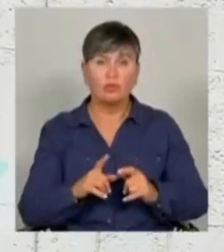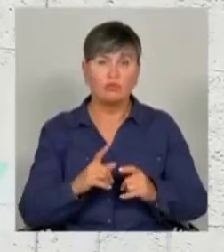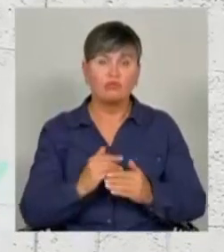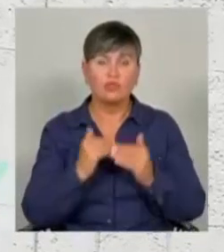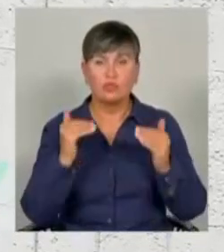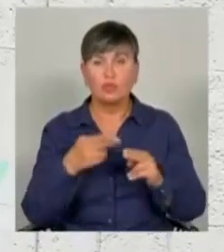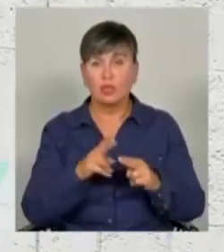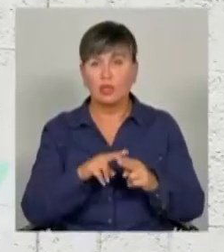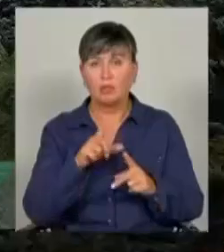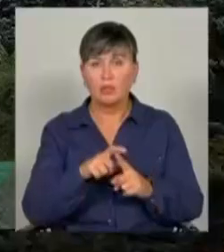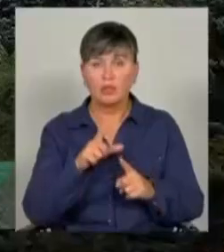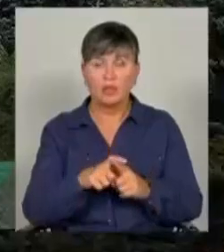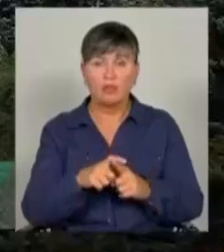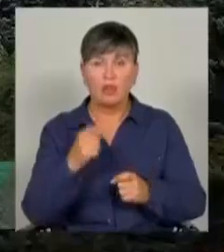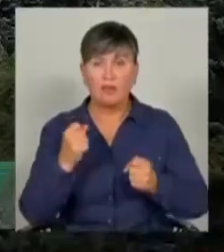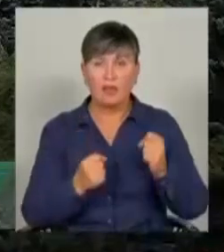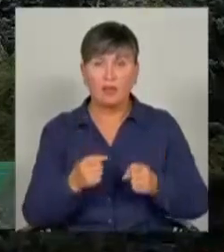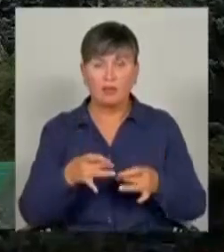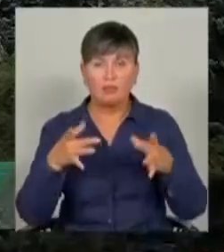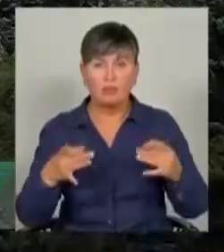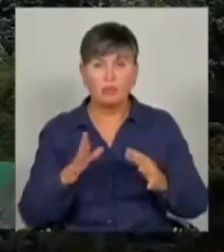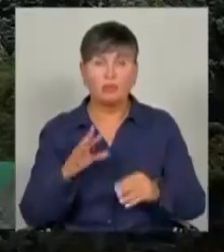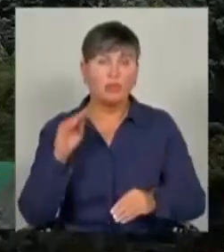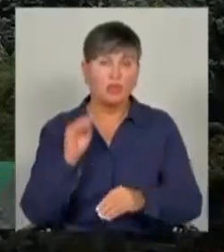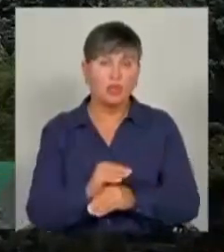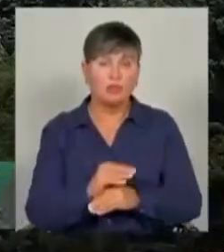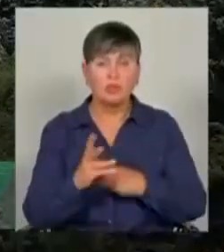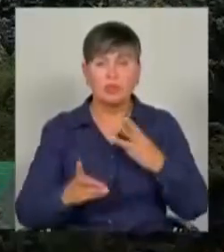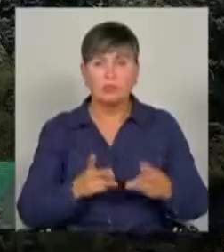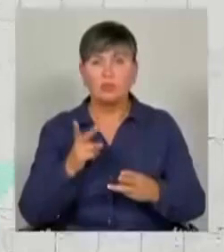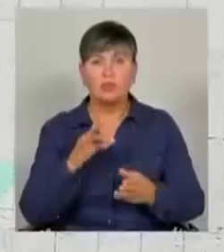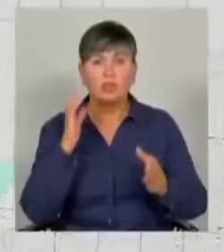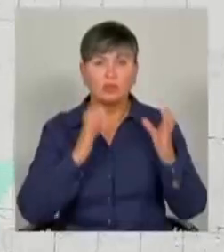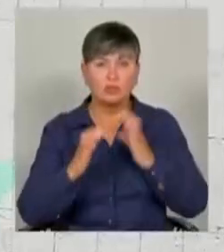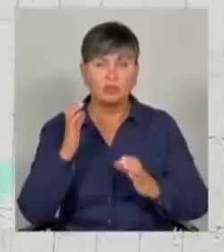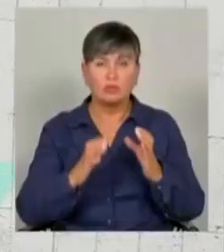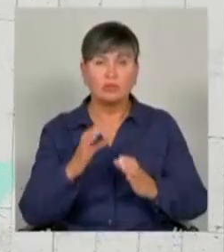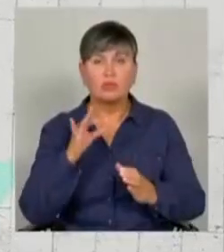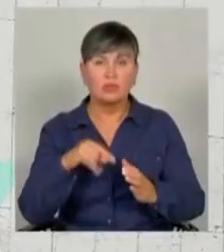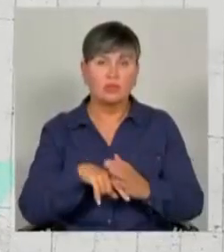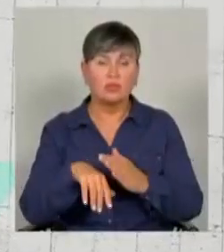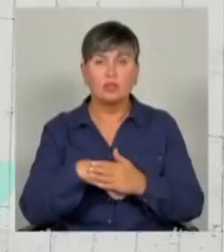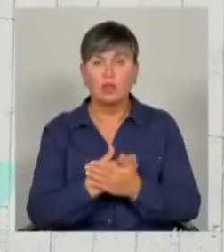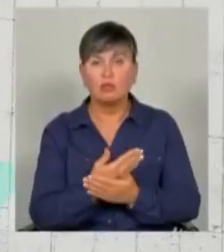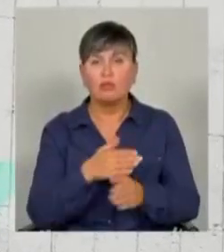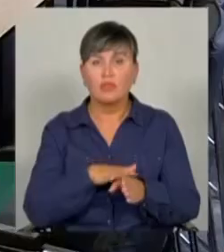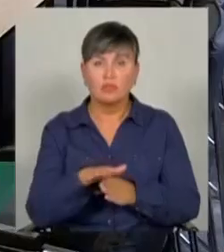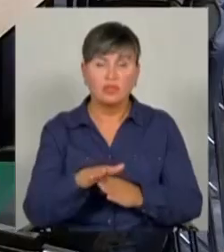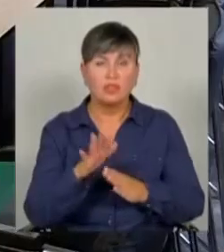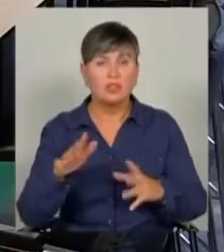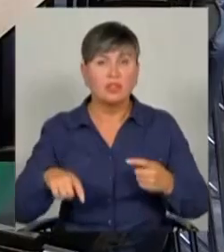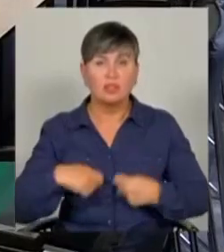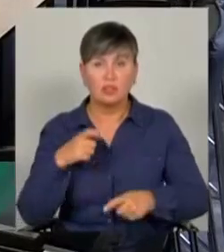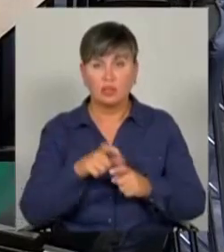Это, по словам представителя автомобильного бренда, станет дополнительным стимулом для студентов и подтолкнет их на новые свершения. Не зря